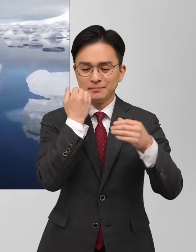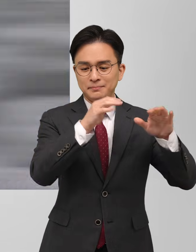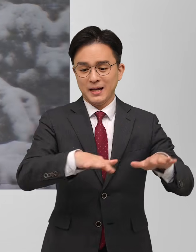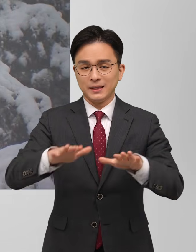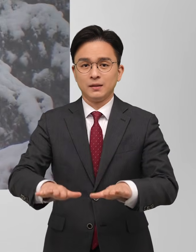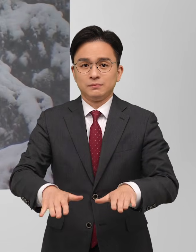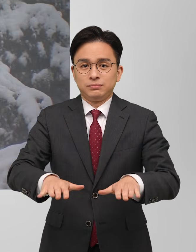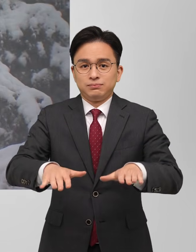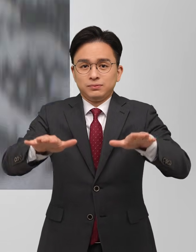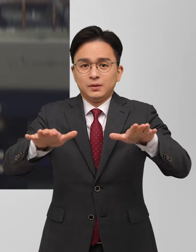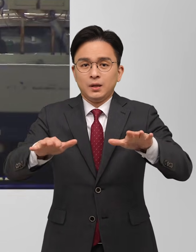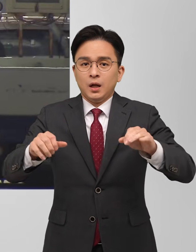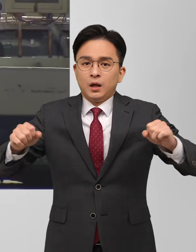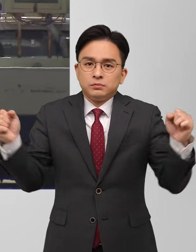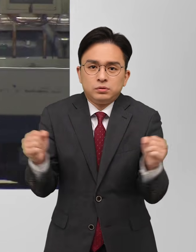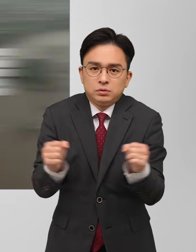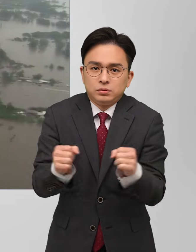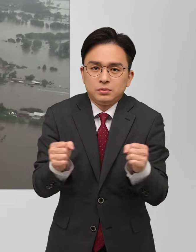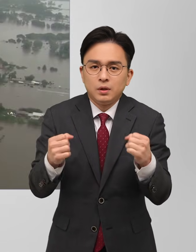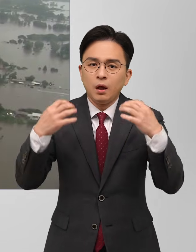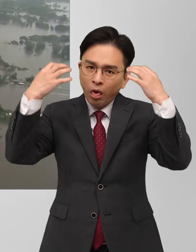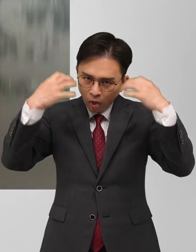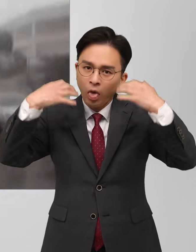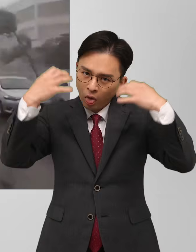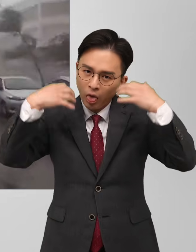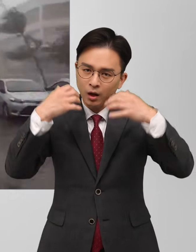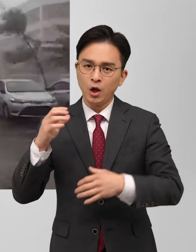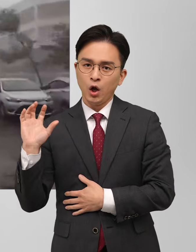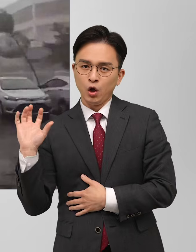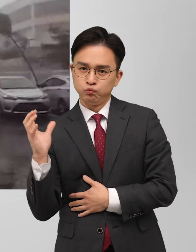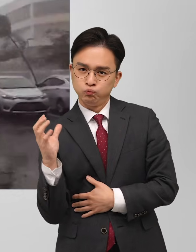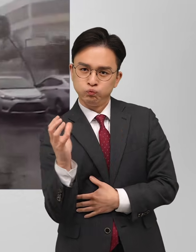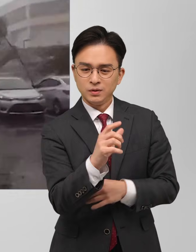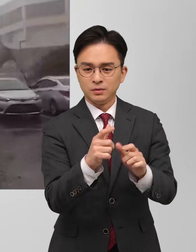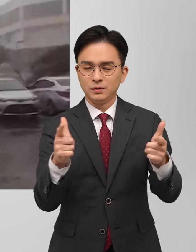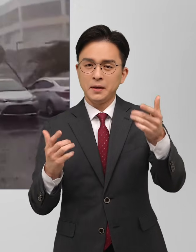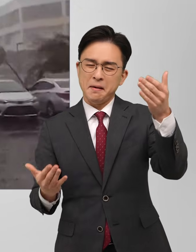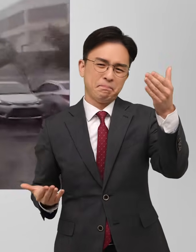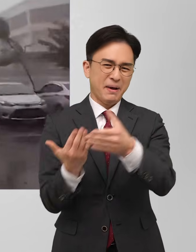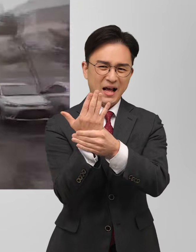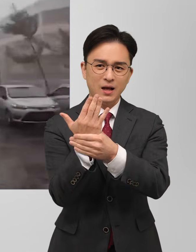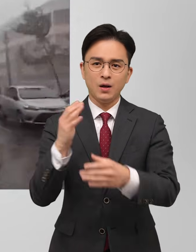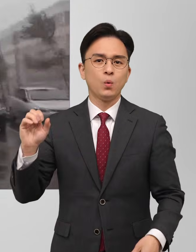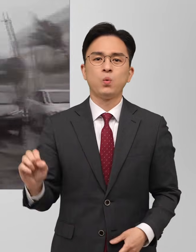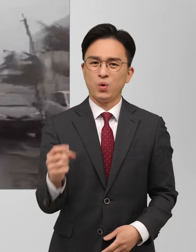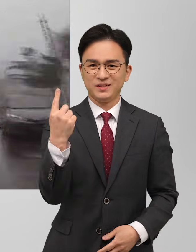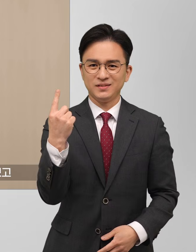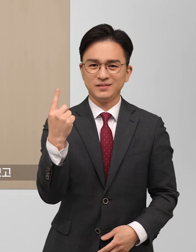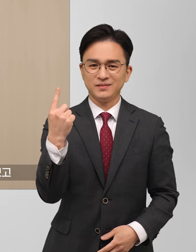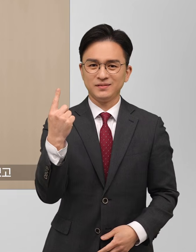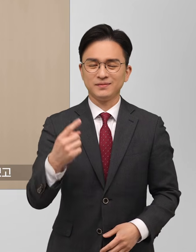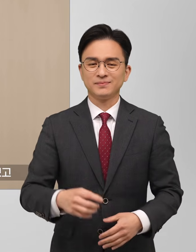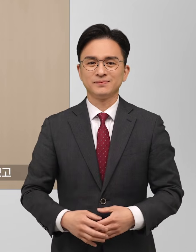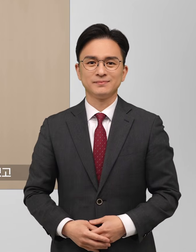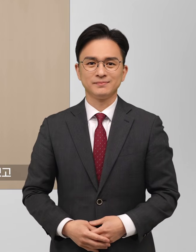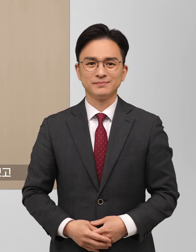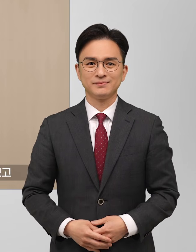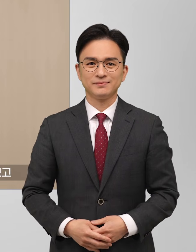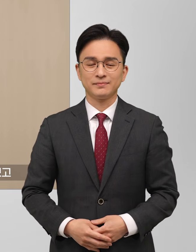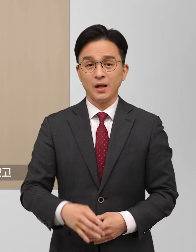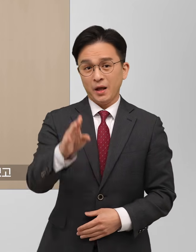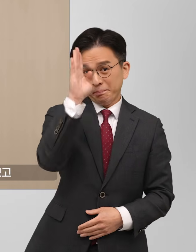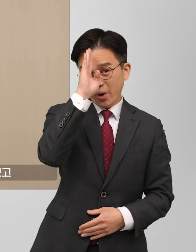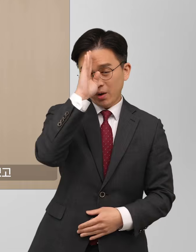상승, 혹한, 폭염, 태풍, 허리케인 등 극한 기후를 야기하고 있습니다. 이로 인해